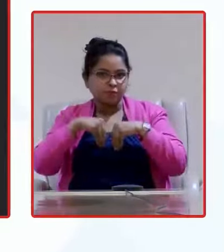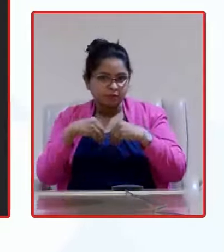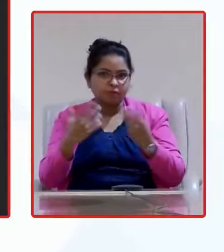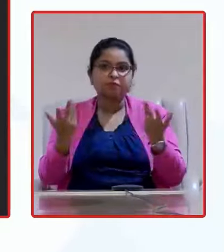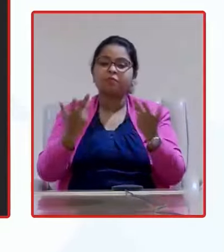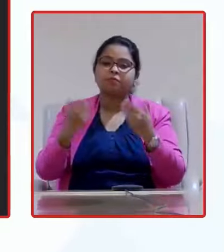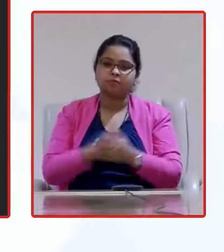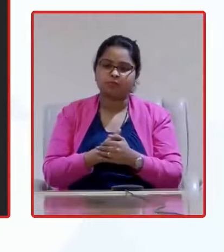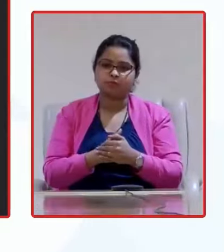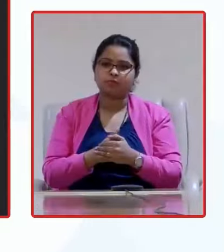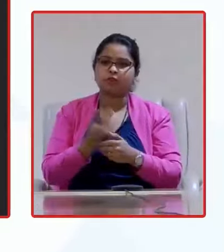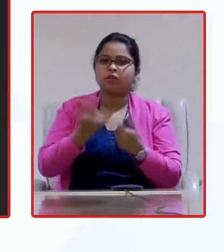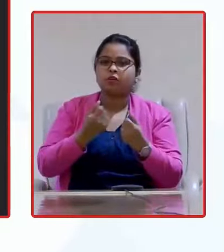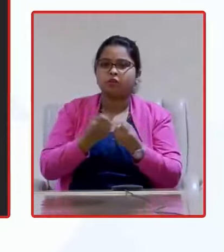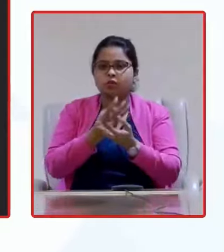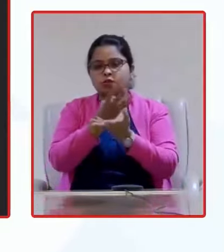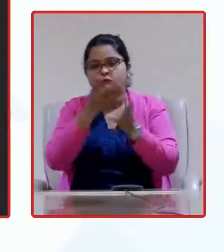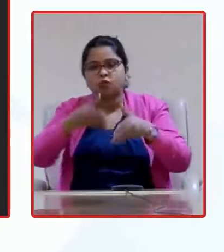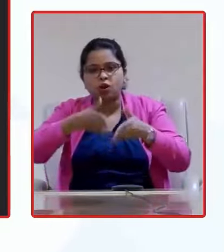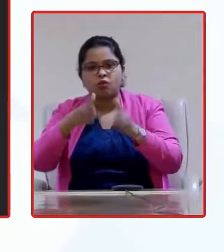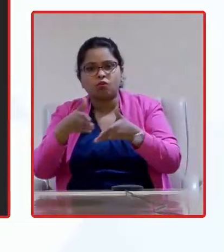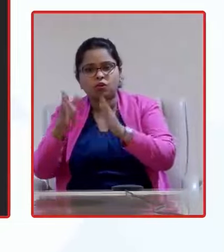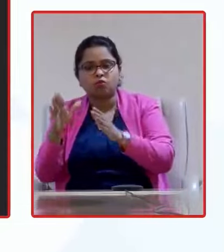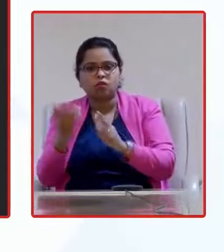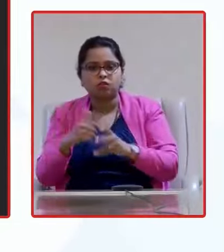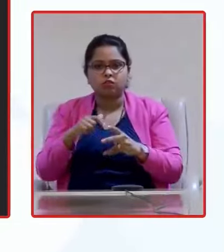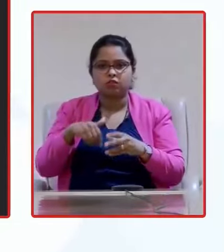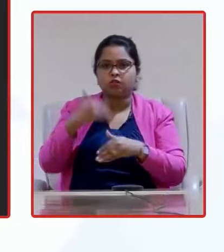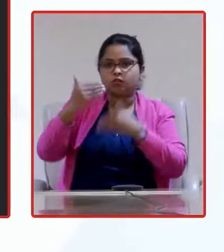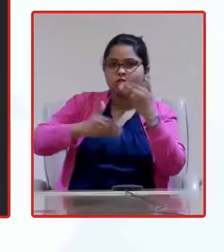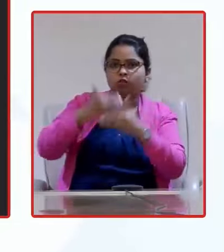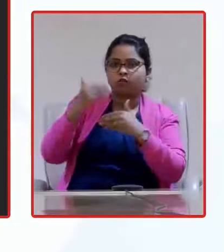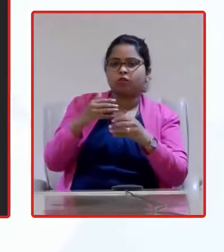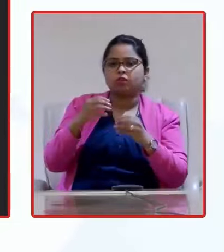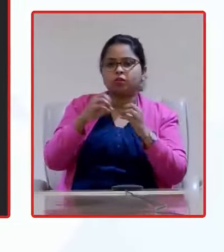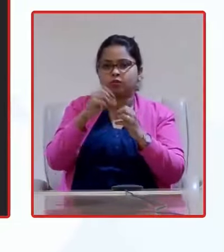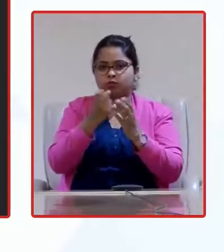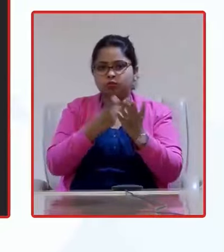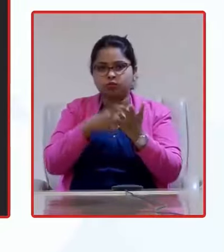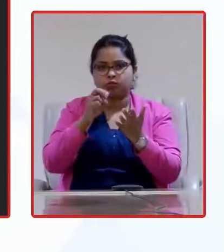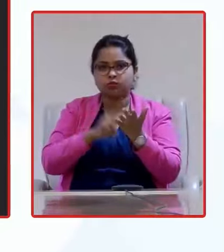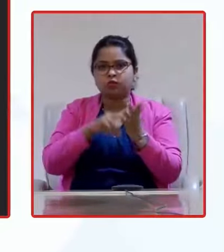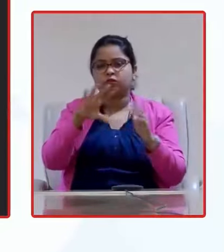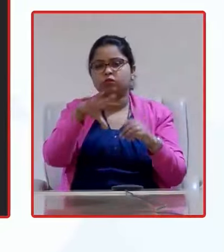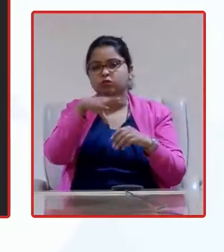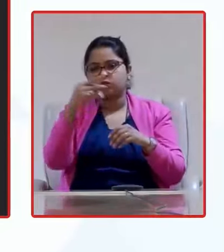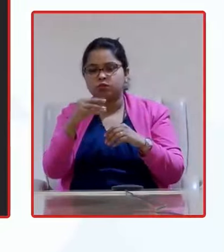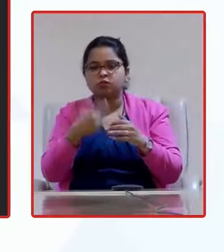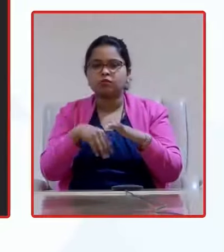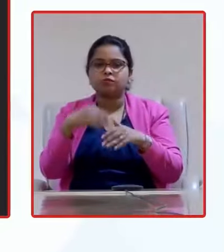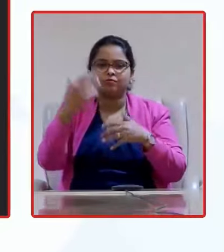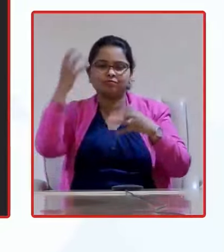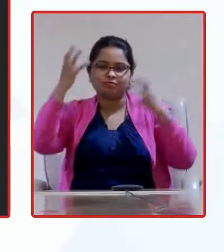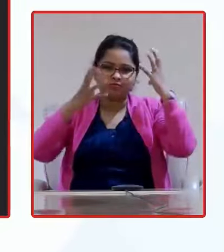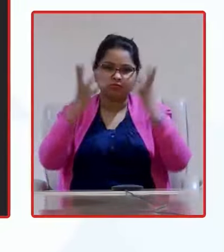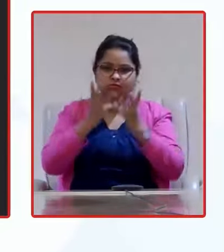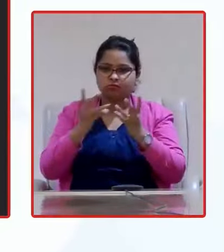that's a huge way that we can build pause, deal with burnout, and even with anxiety.